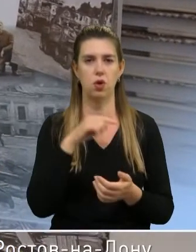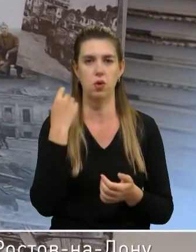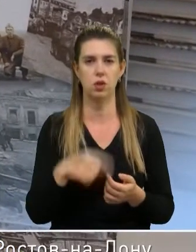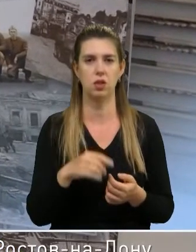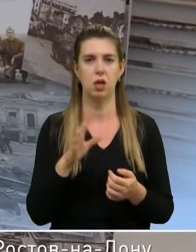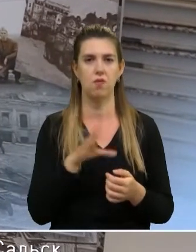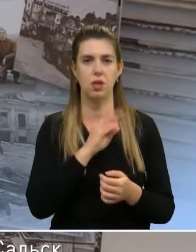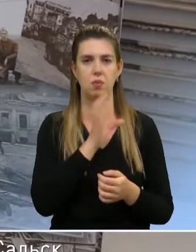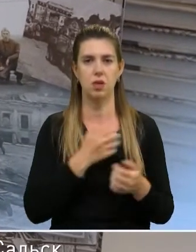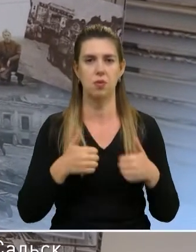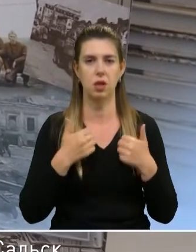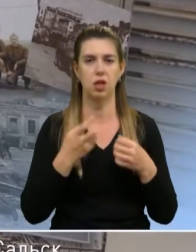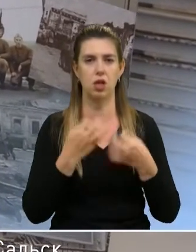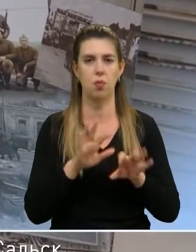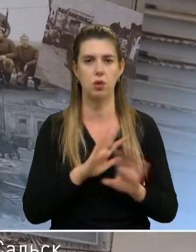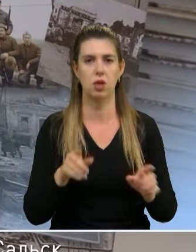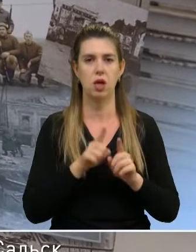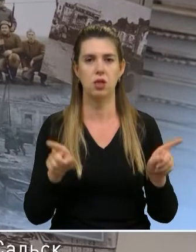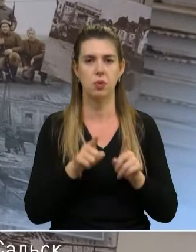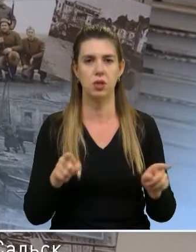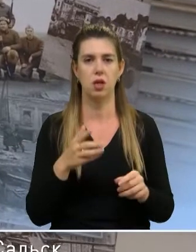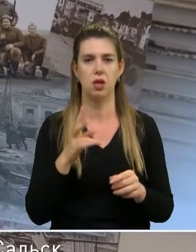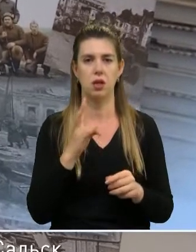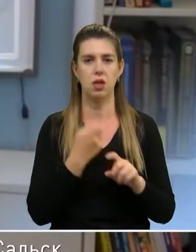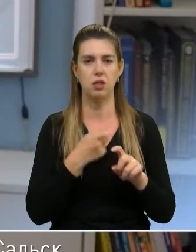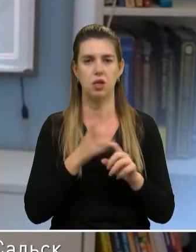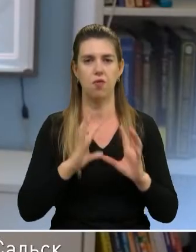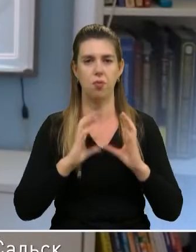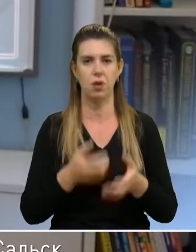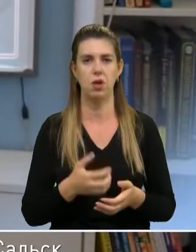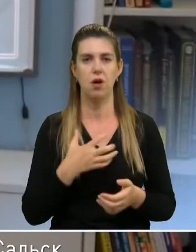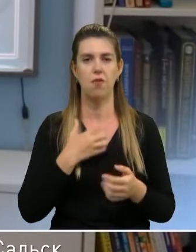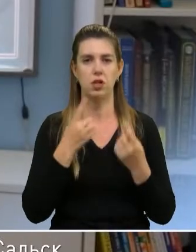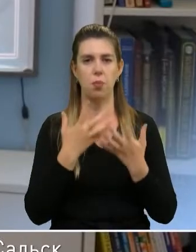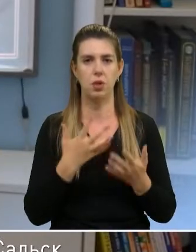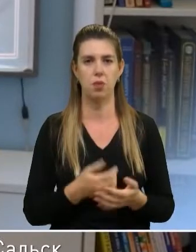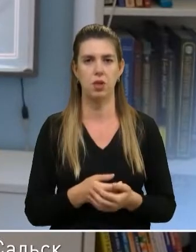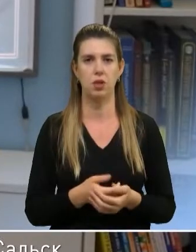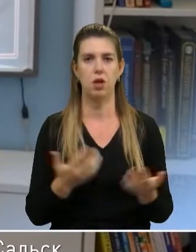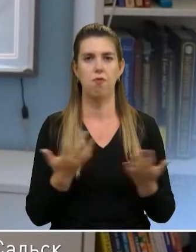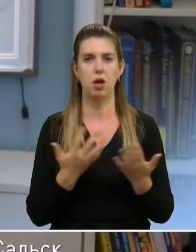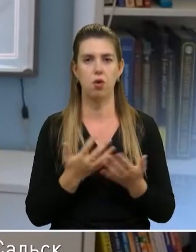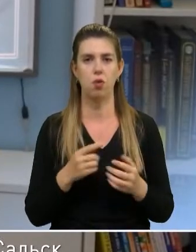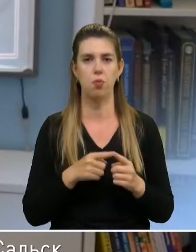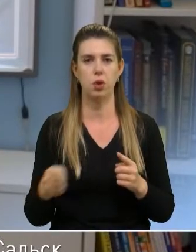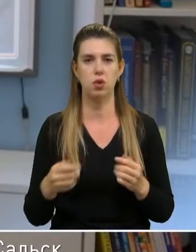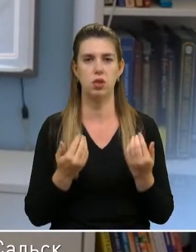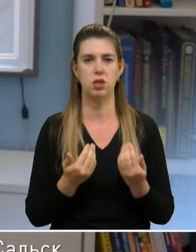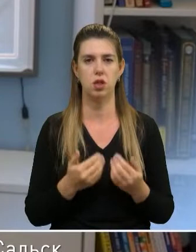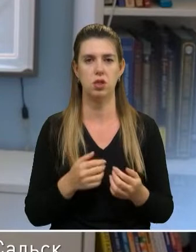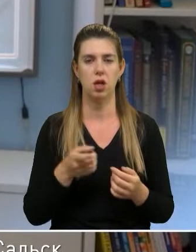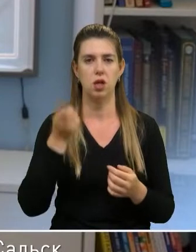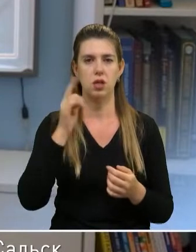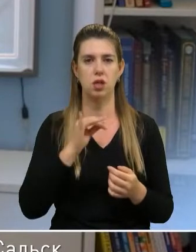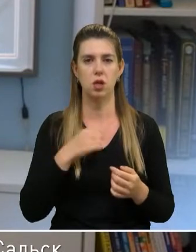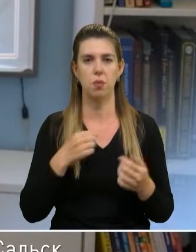всеми силами старается не допустить распространения нацизма в мире. Важно понимать, в каком периоде сейчас историческом